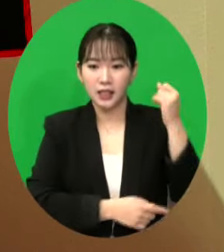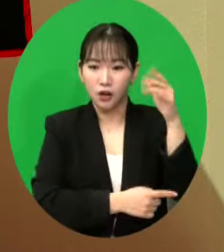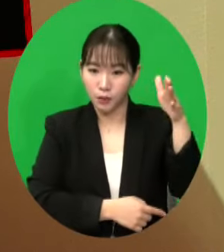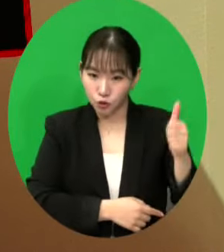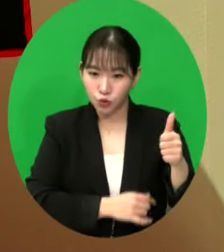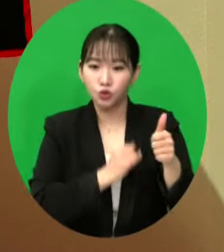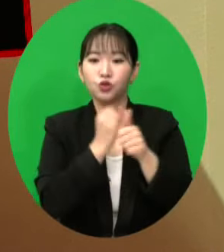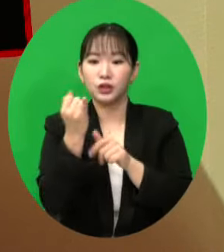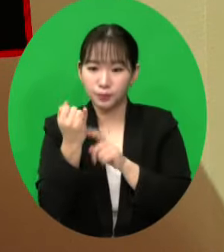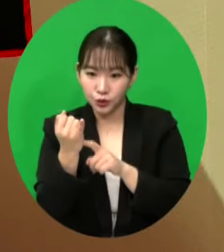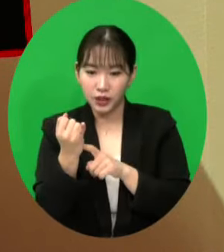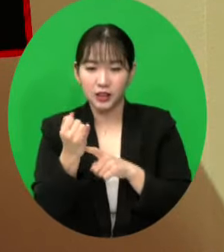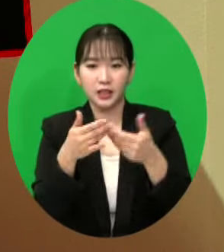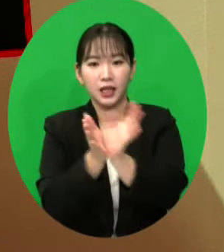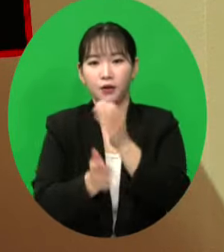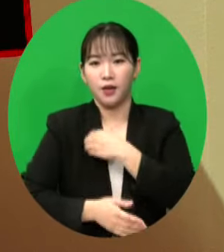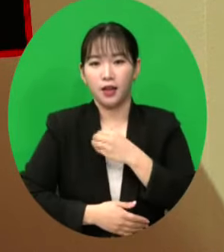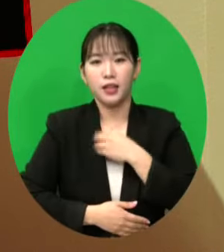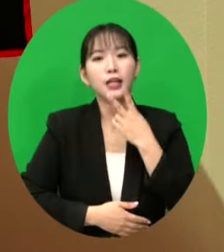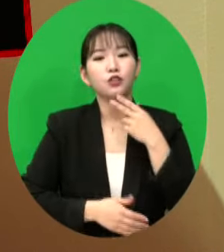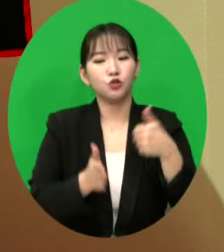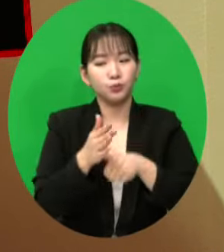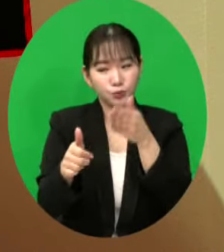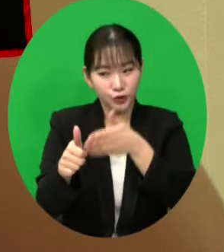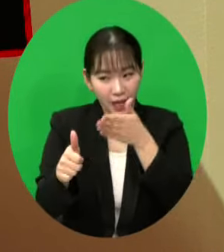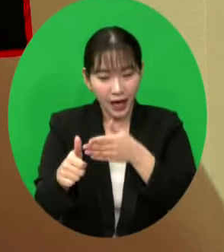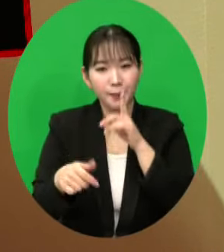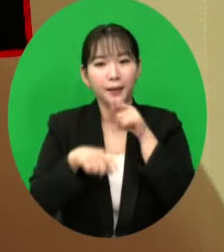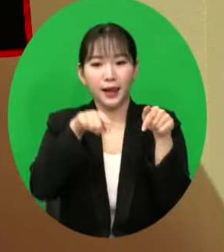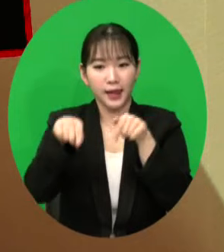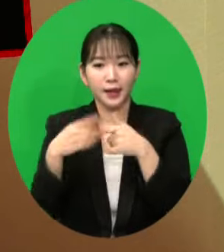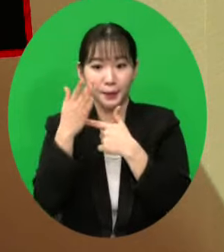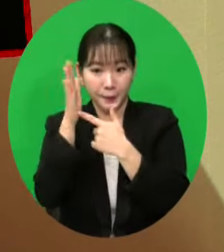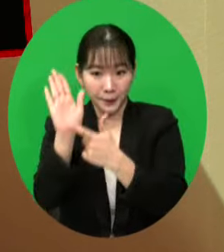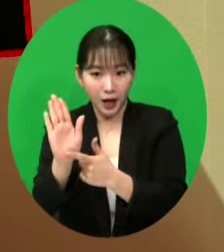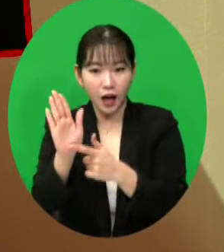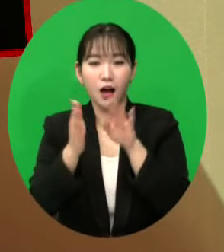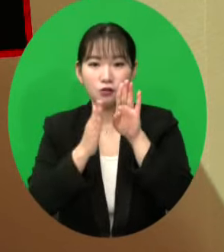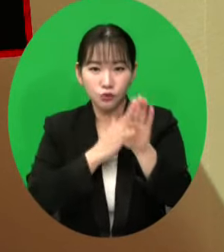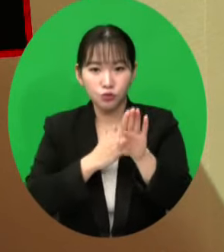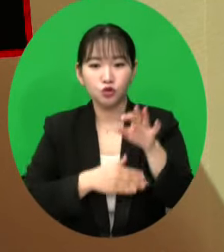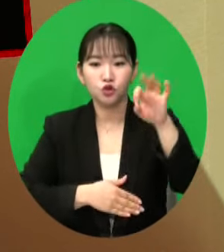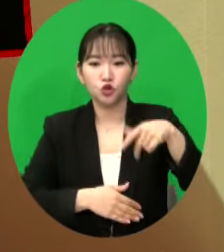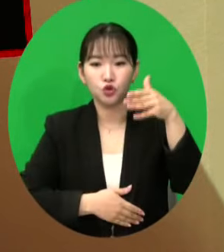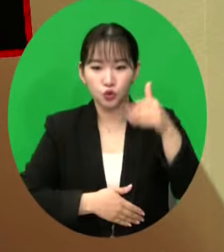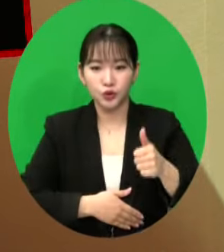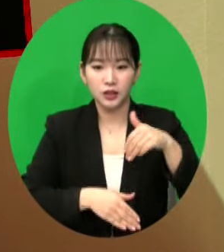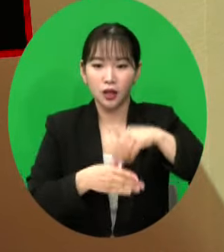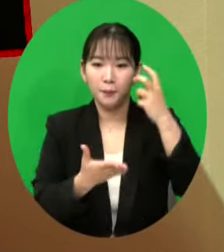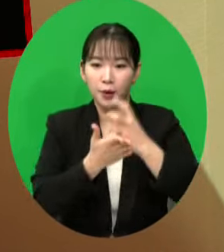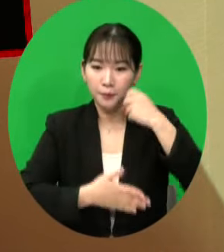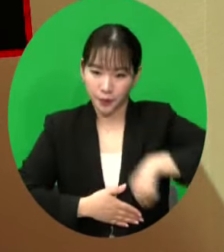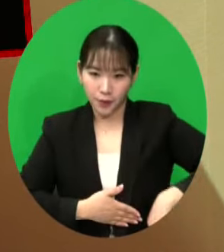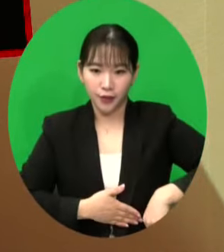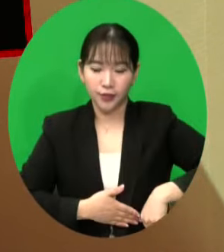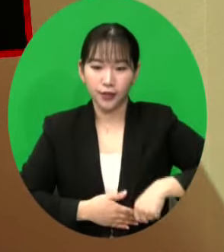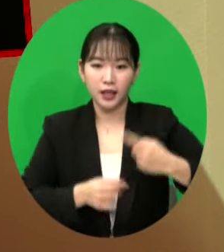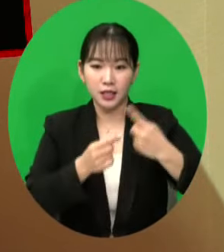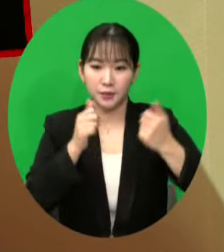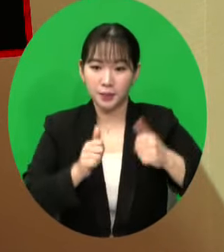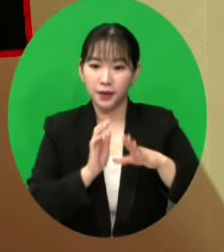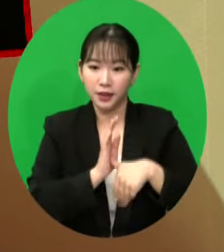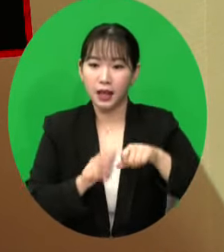부인 등이 권리당원에게 이중투표를 권유하는 녹취록이 공개되면서 우군수가 선거법 위반으로